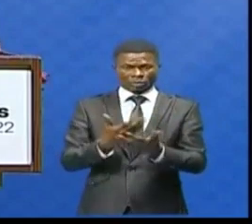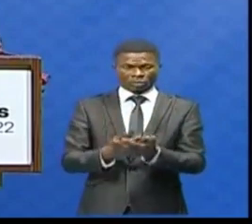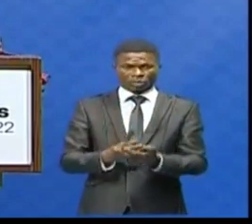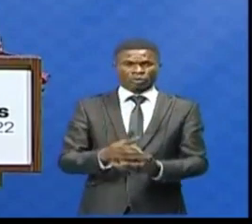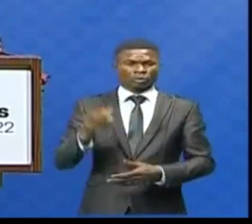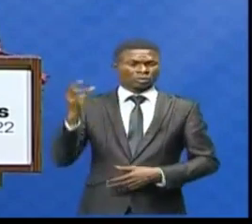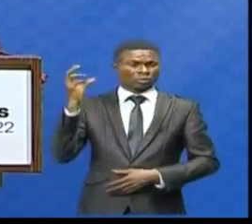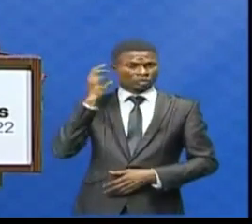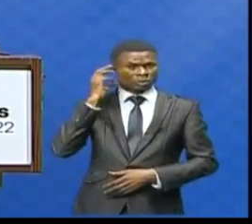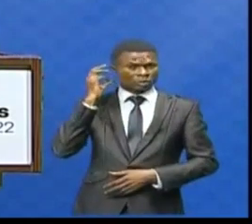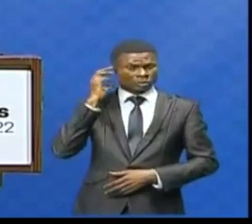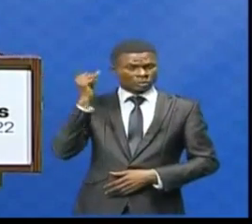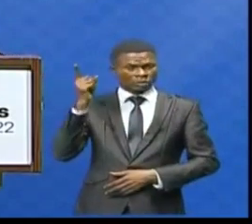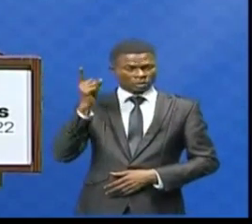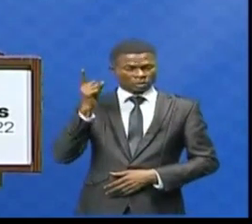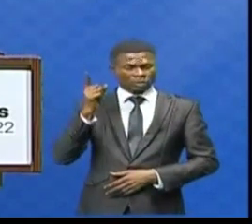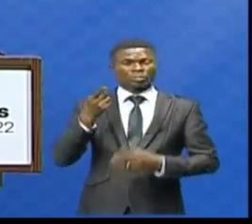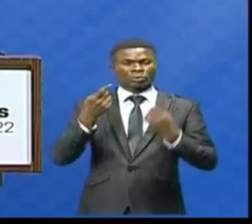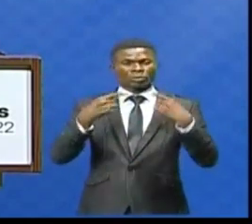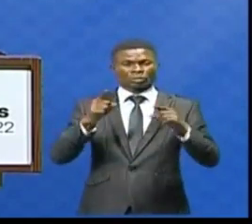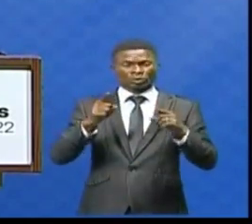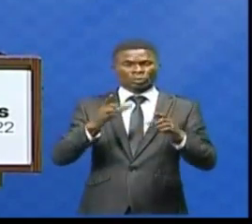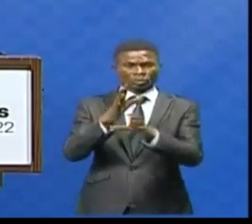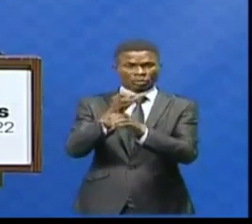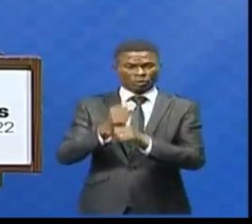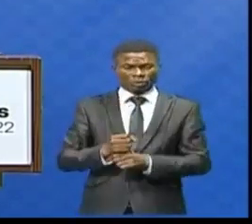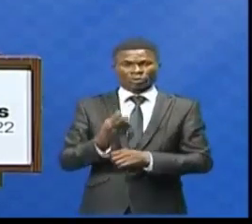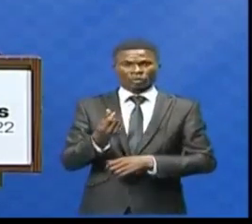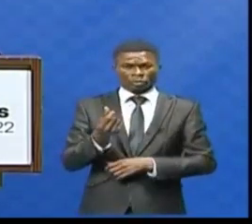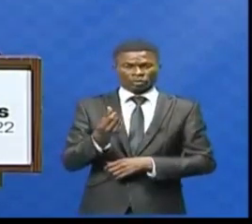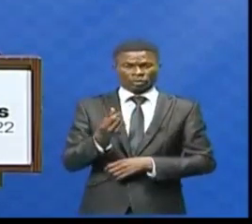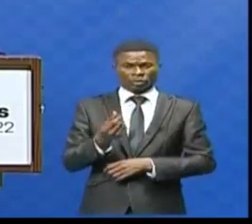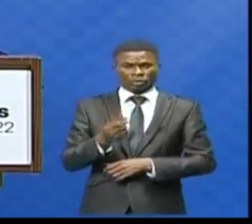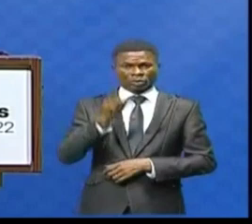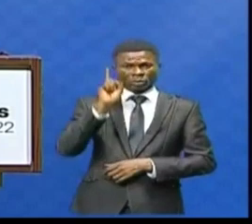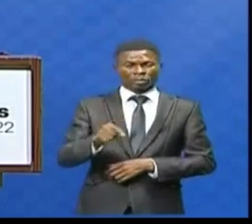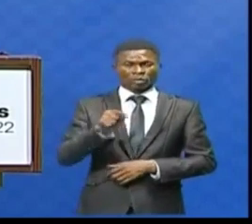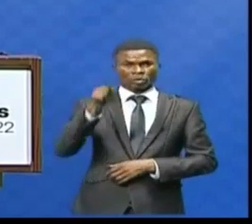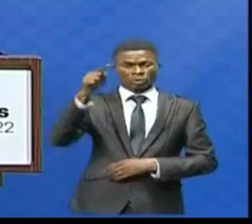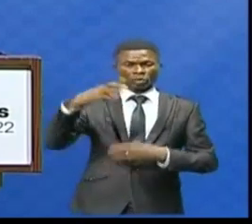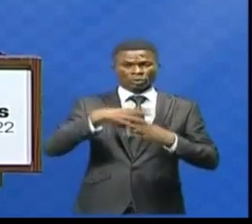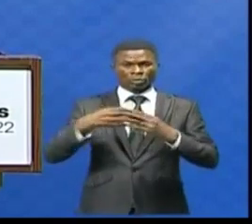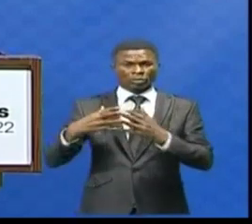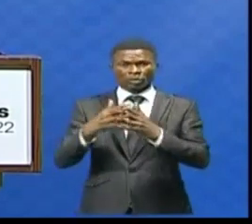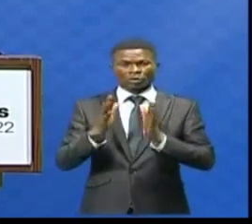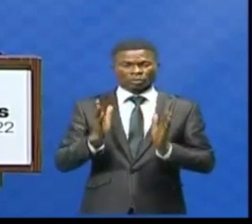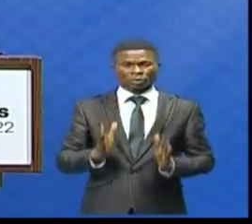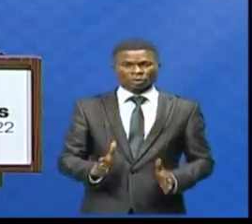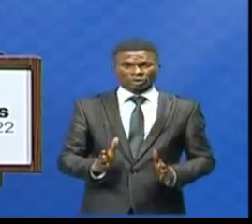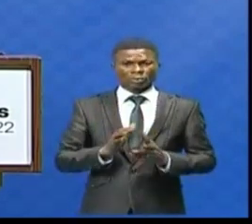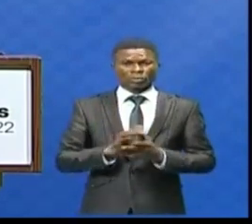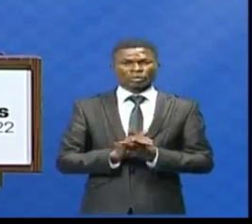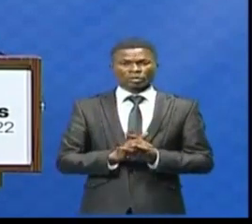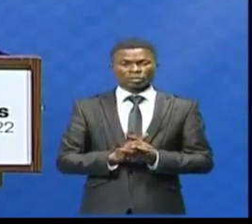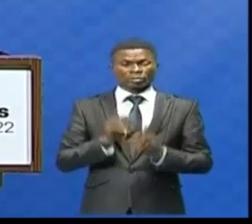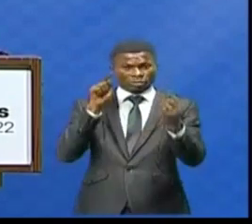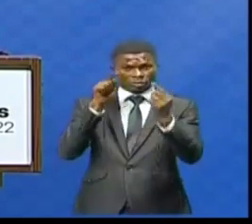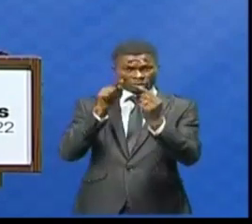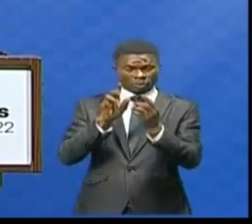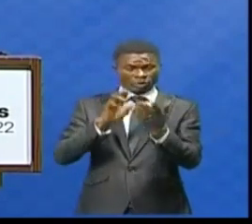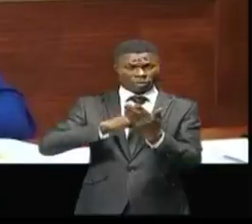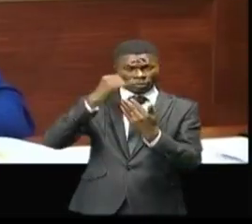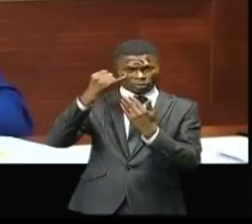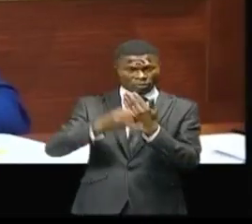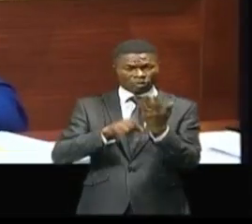Kananga et abouti à l'octroi d'un financement des 100 millions de dollars américains l'objectif de